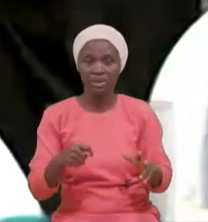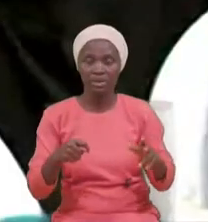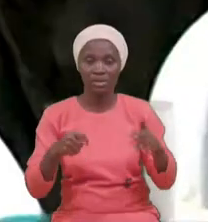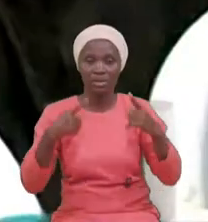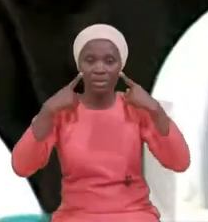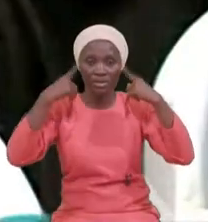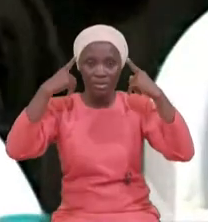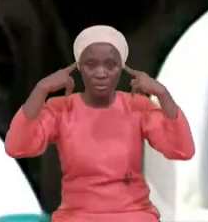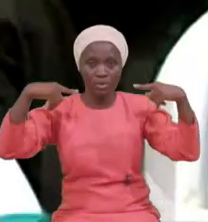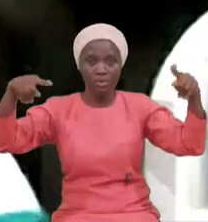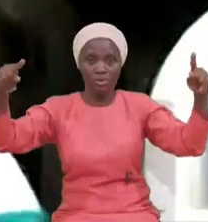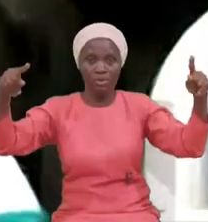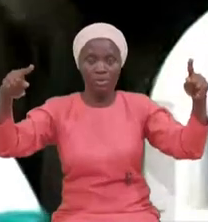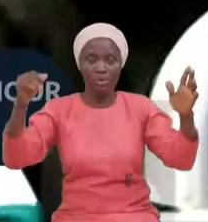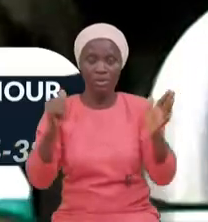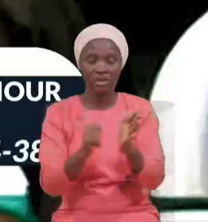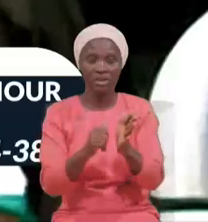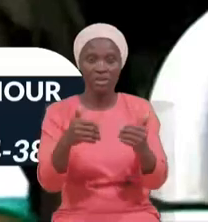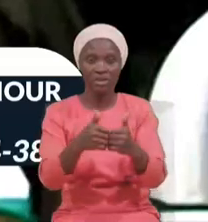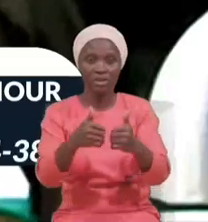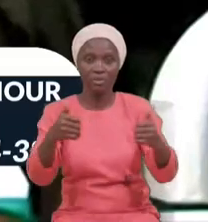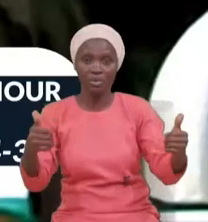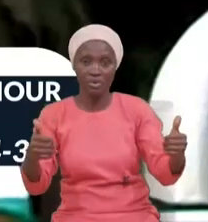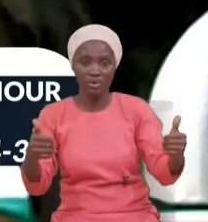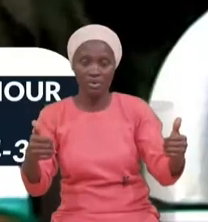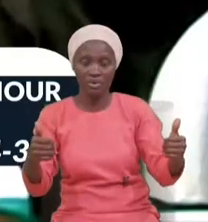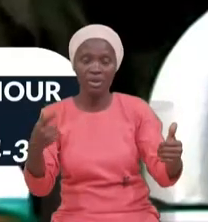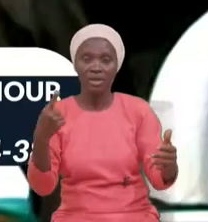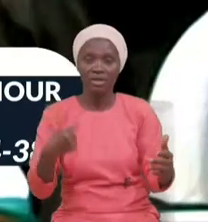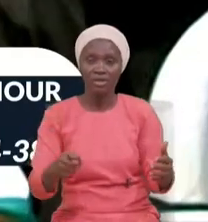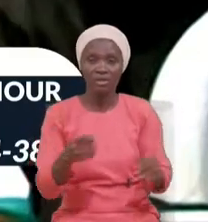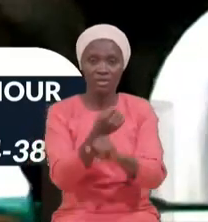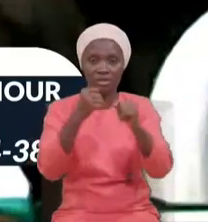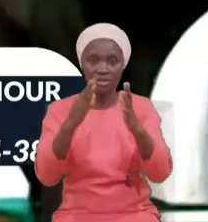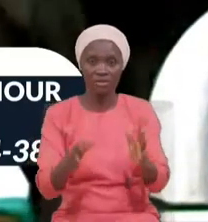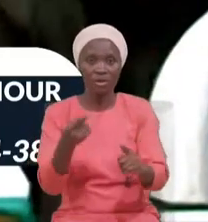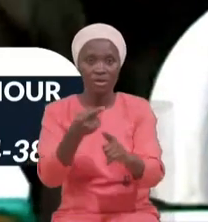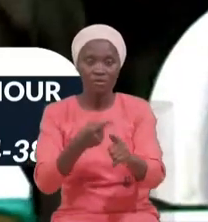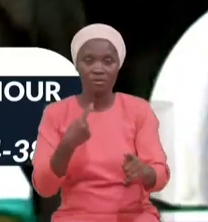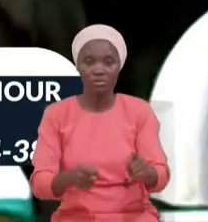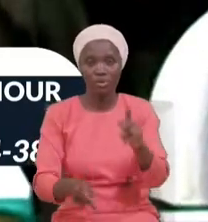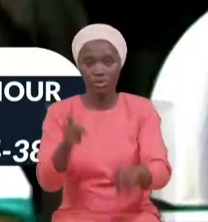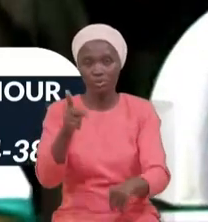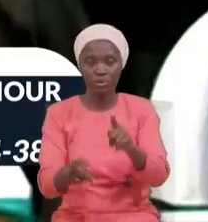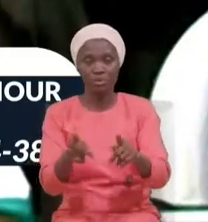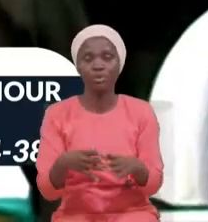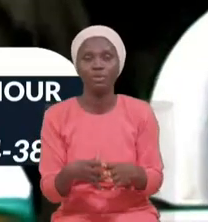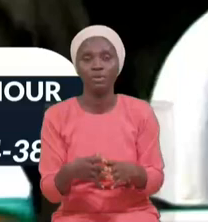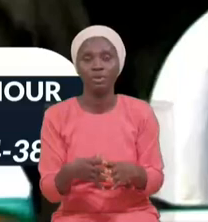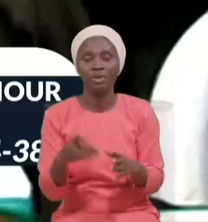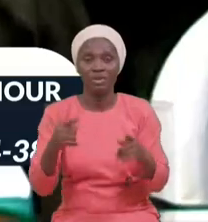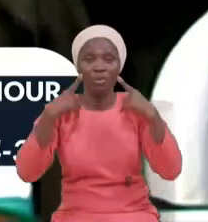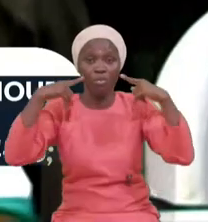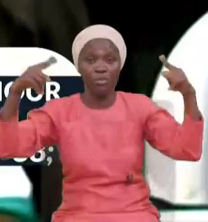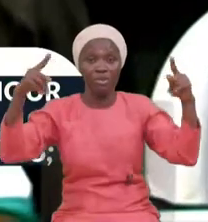La publicité qui sépare le sauveur du peuple ou de la populace. L'homme l'a été allé et